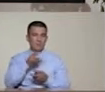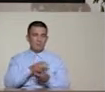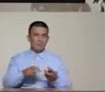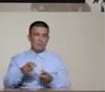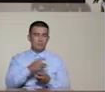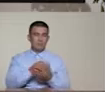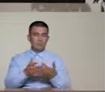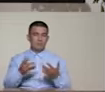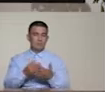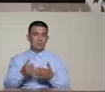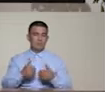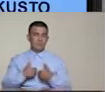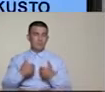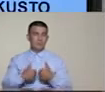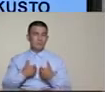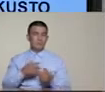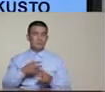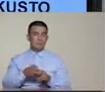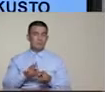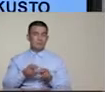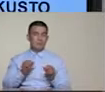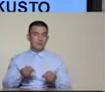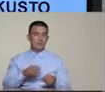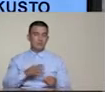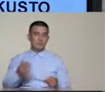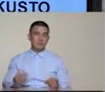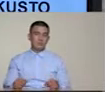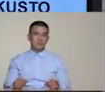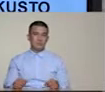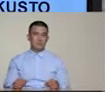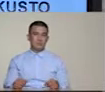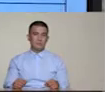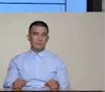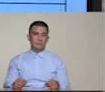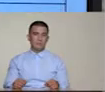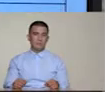ishlarini olib borish uchun qulay imkoniyat yaratgan ekan.